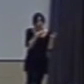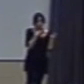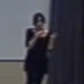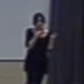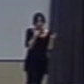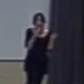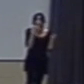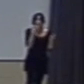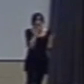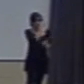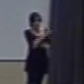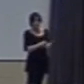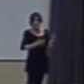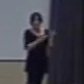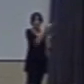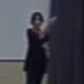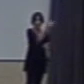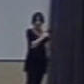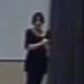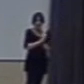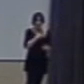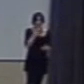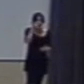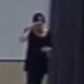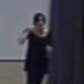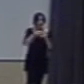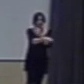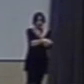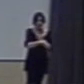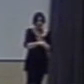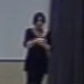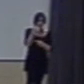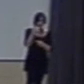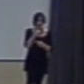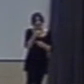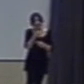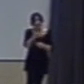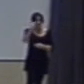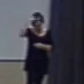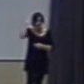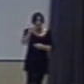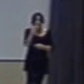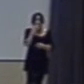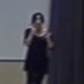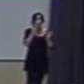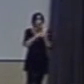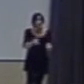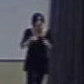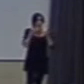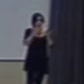que el periodista pot ser molt més transparent a l'hora de donar informació, no? Per exemple, aquest és